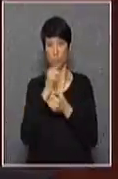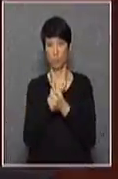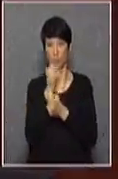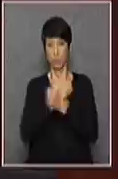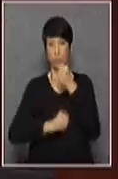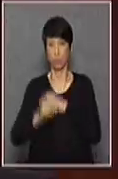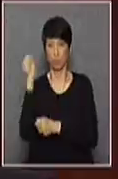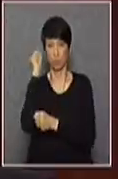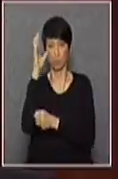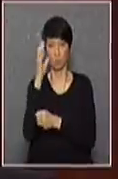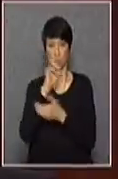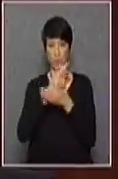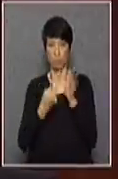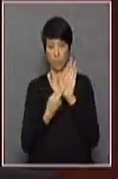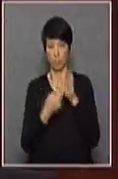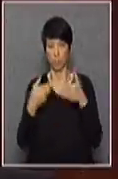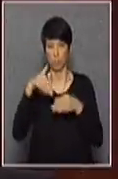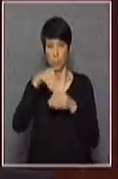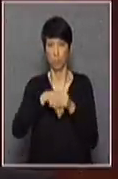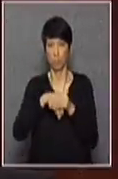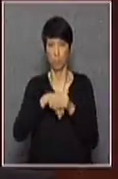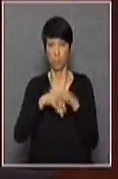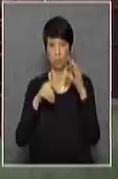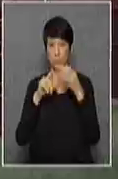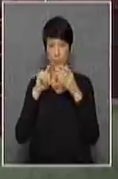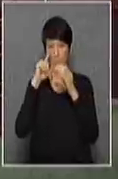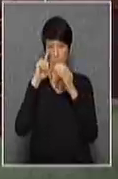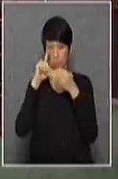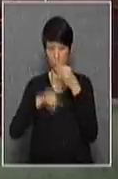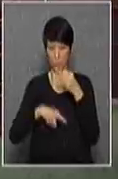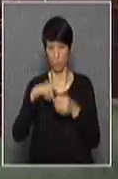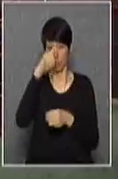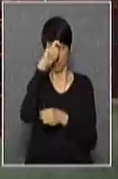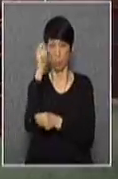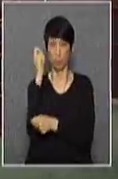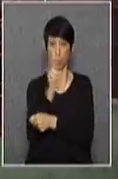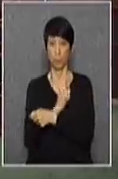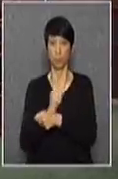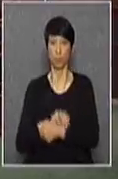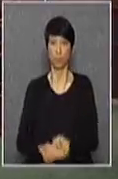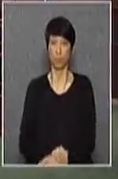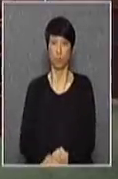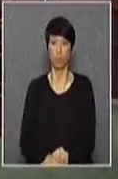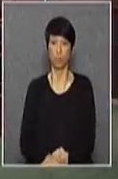以通過，現在付諸表決。陳志全議員要求記名表決，表決鐘響1分鐘。